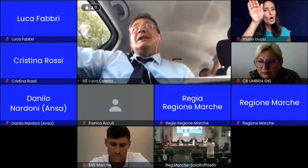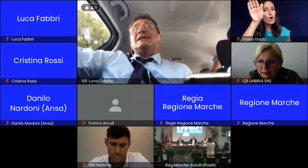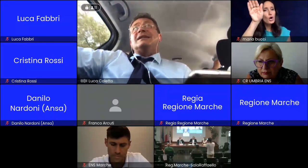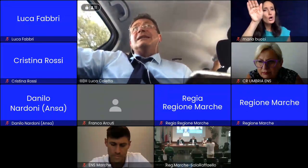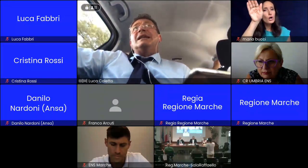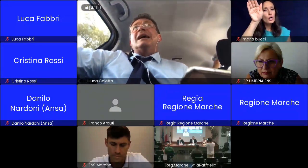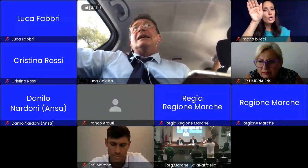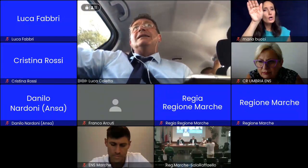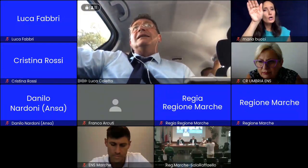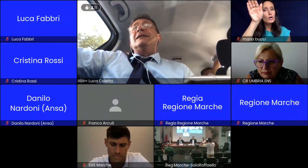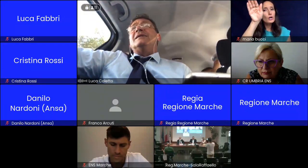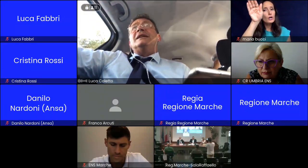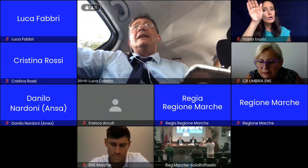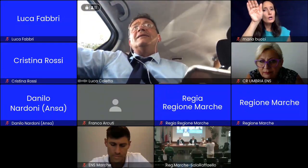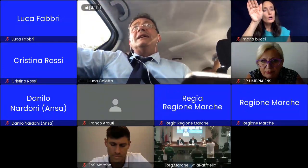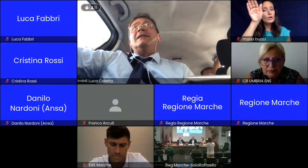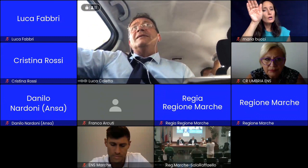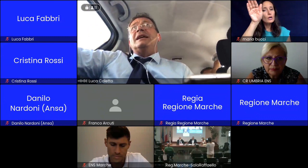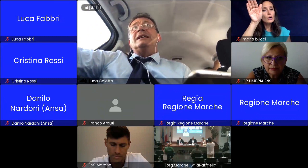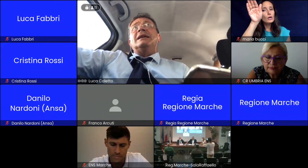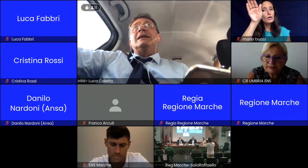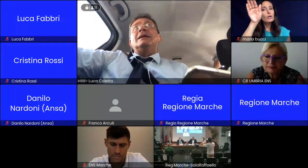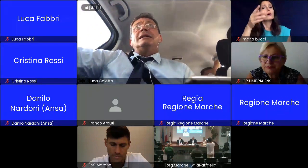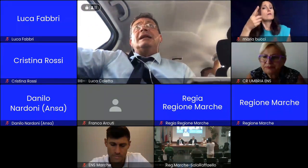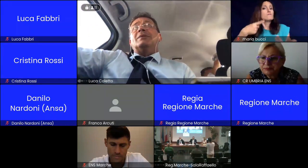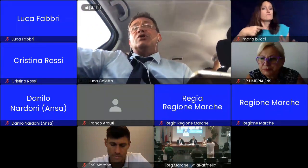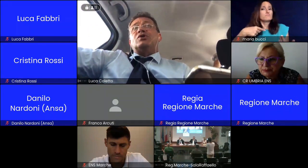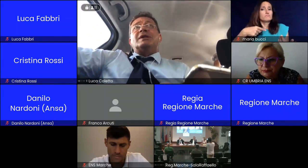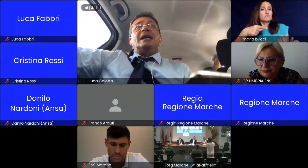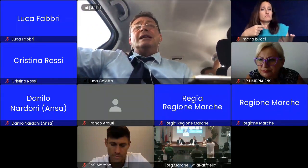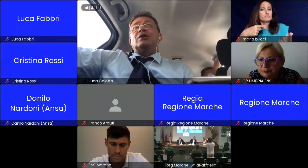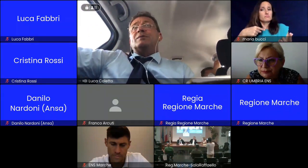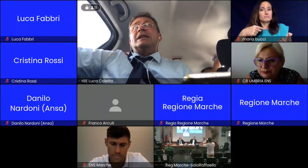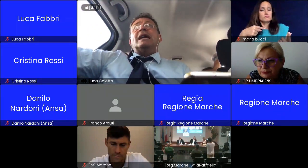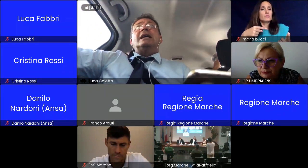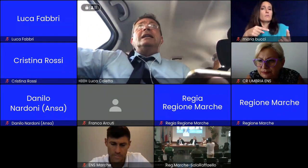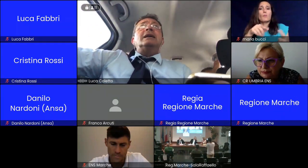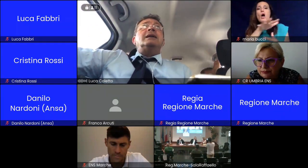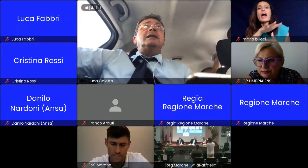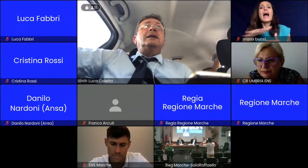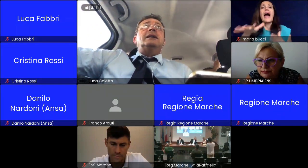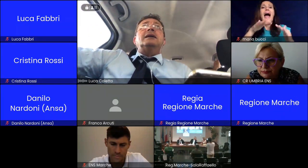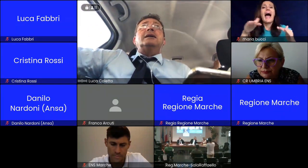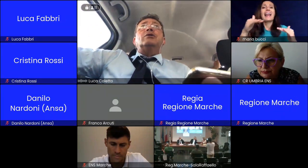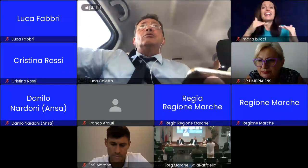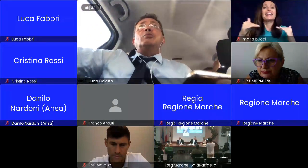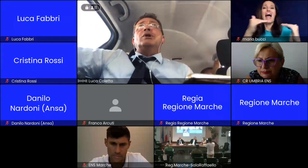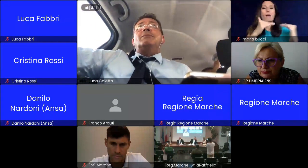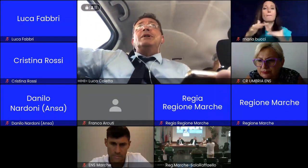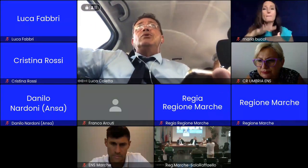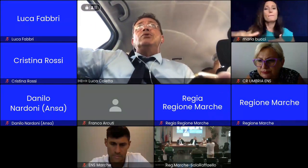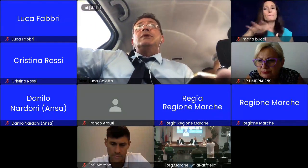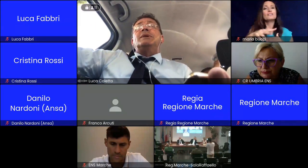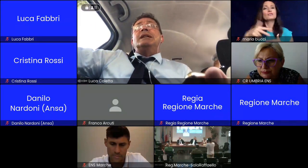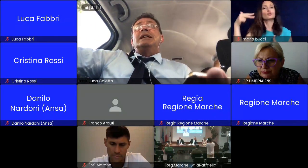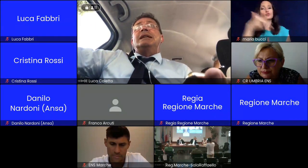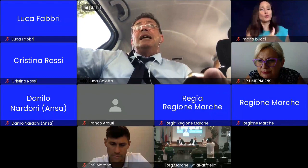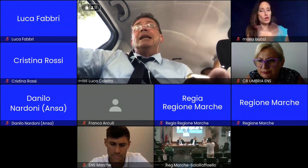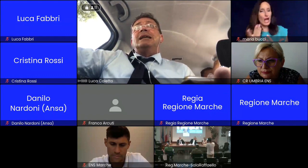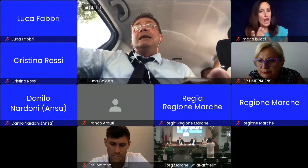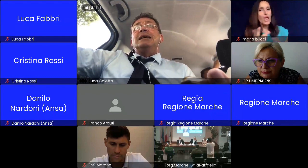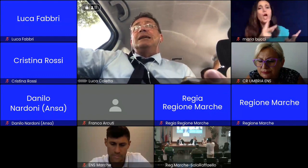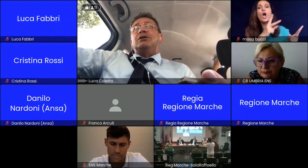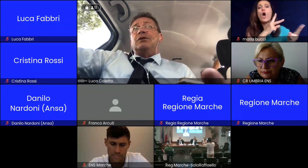sempre maggiore la necessità di intervenire ai vari livelli nell'ambito sociale, negli ospedali, un po' dappertutto, in